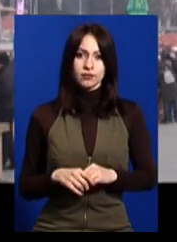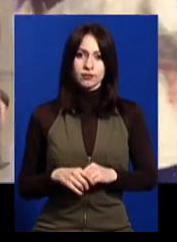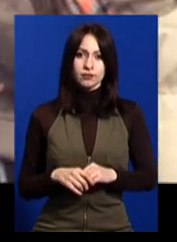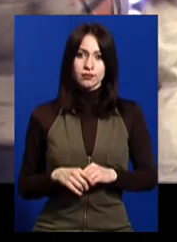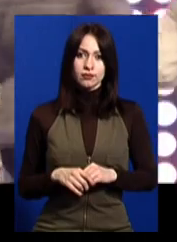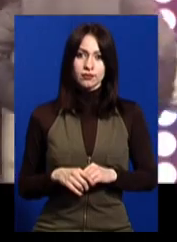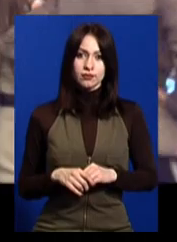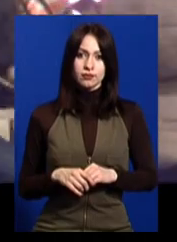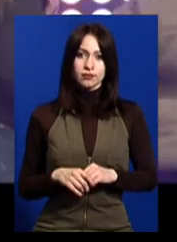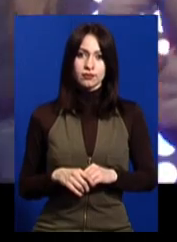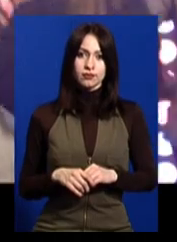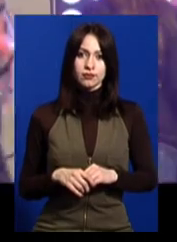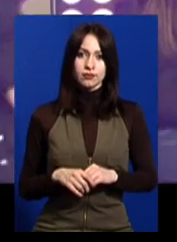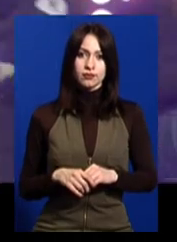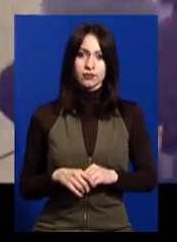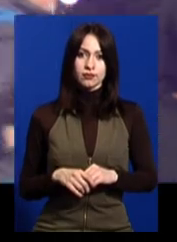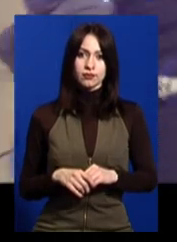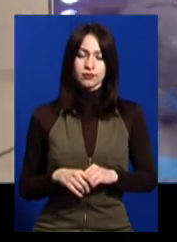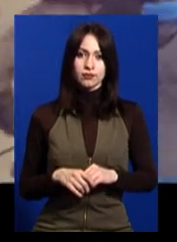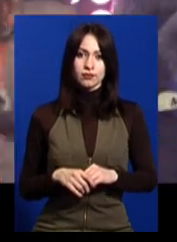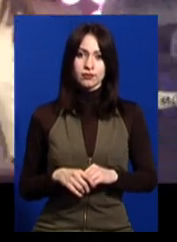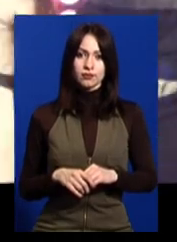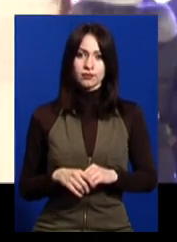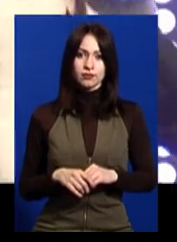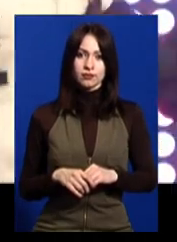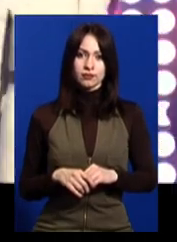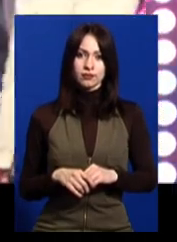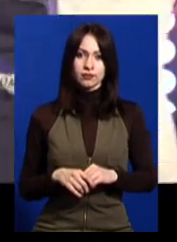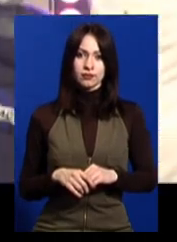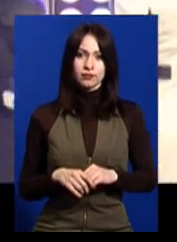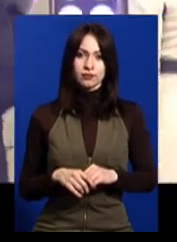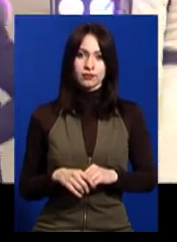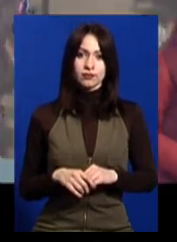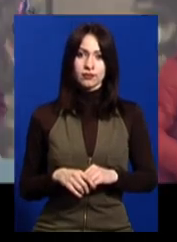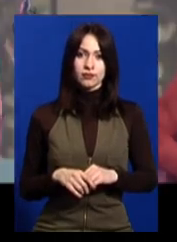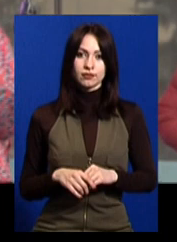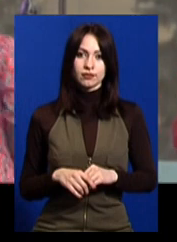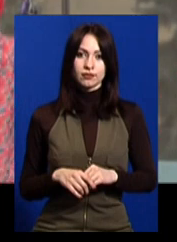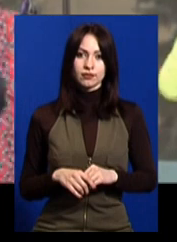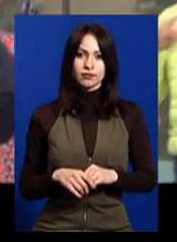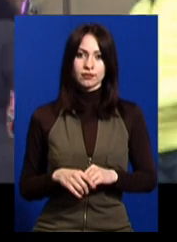Just making sure I'm ready.